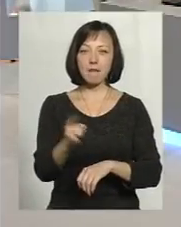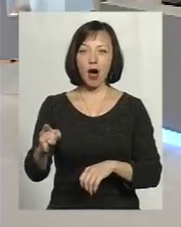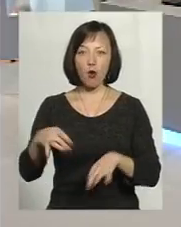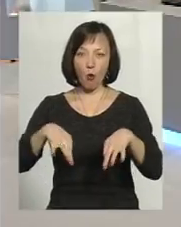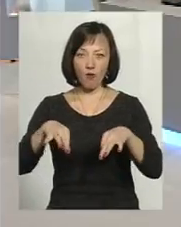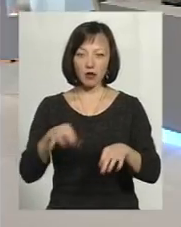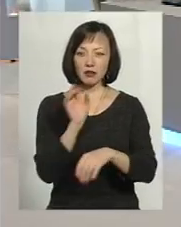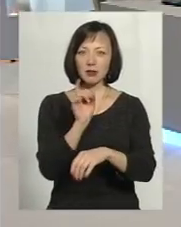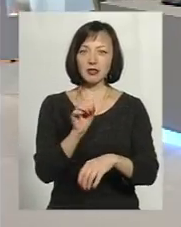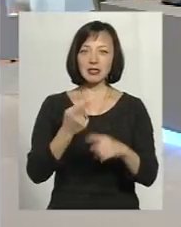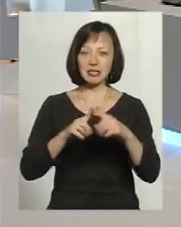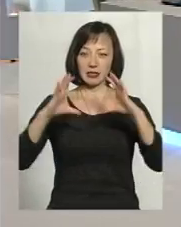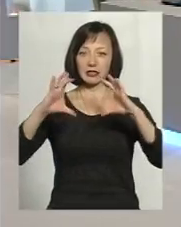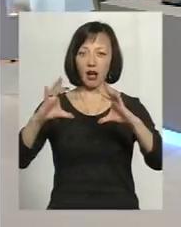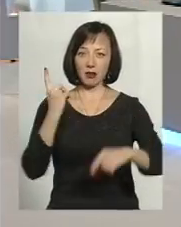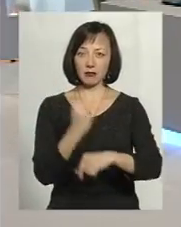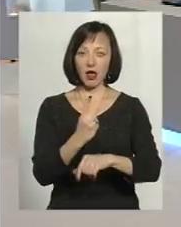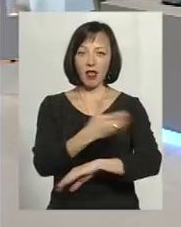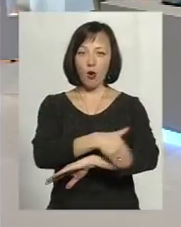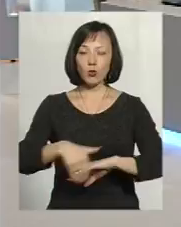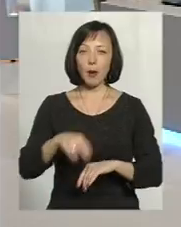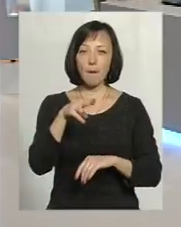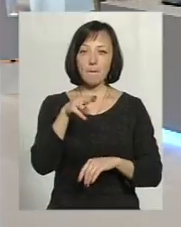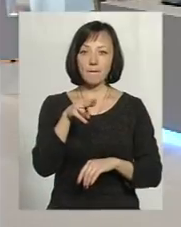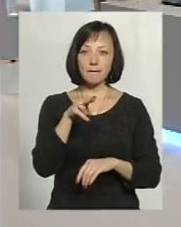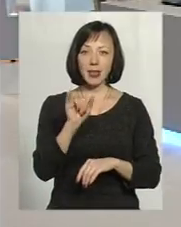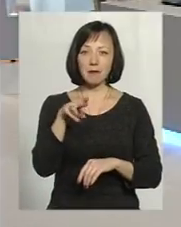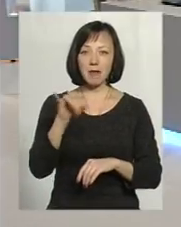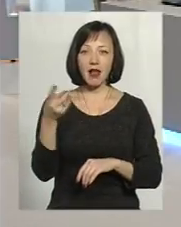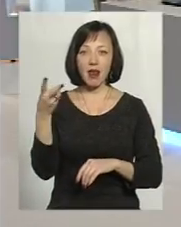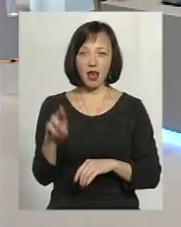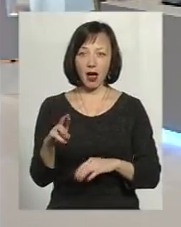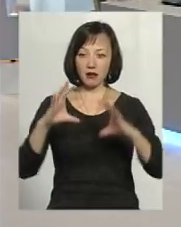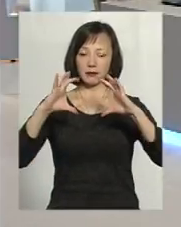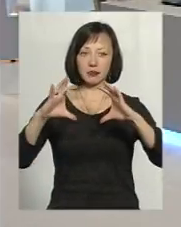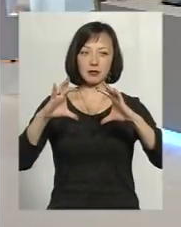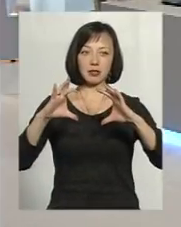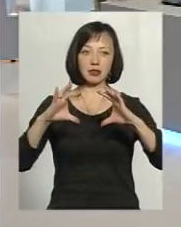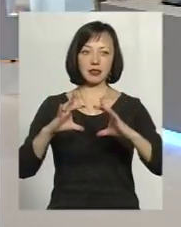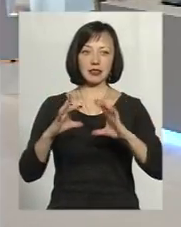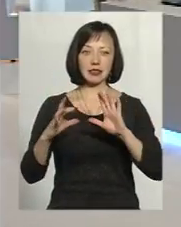везде стоят знаки? Вот на улице Проскуровского подполья висит знак